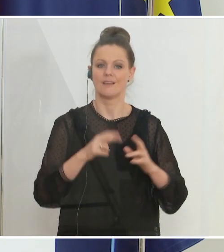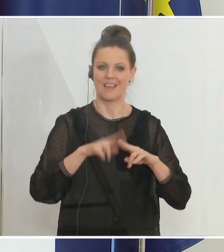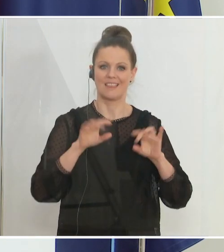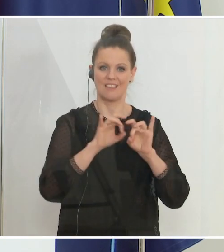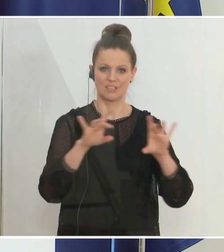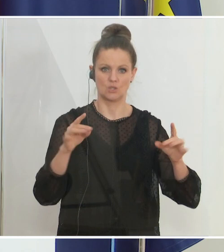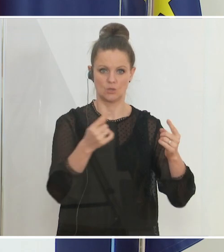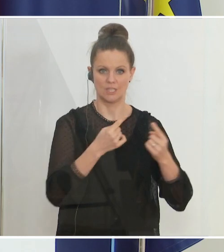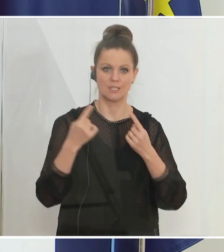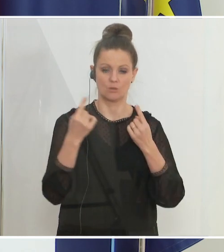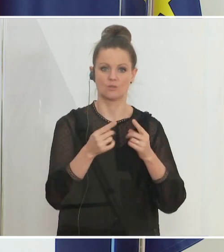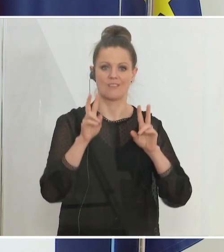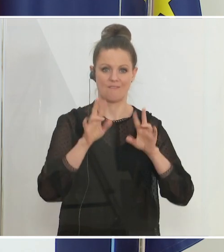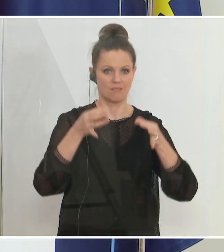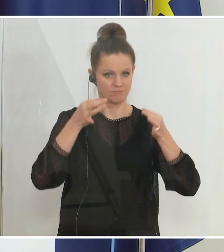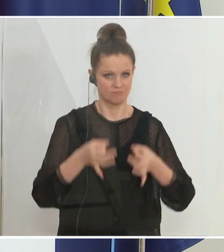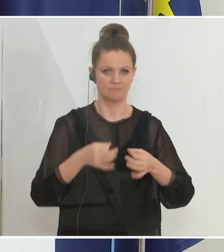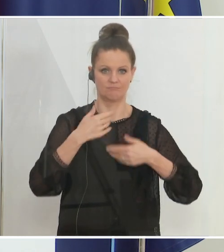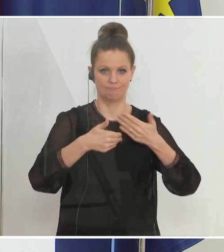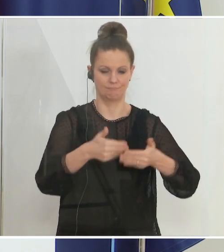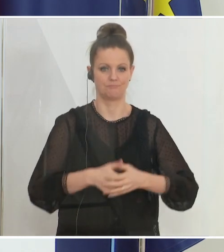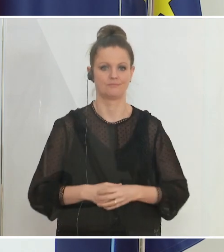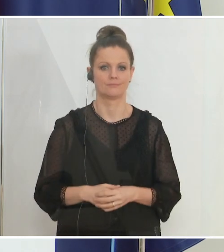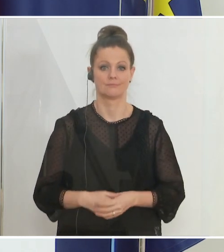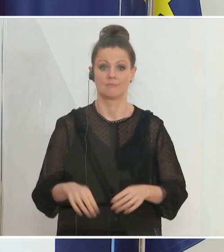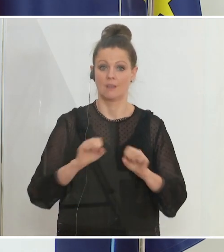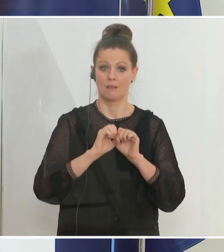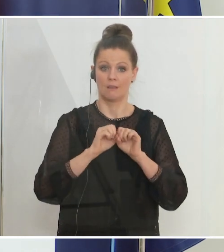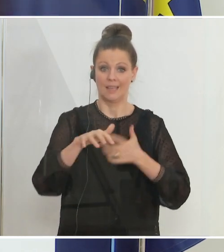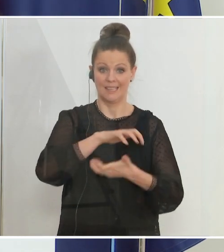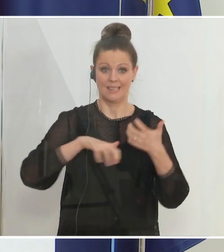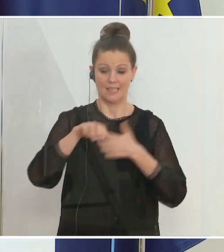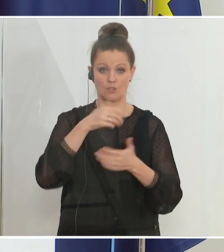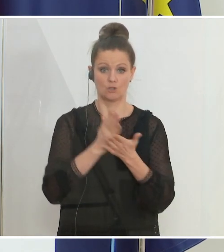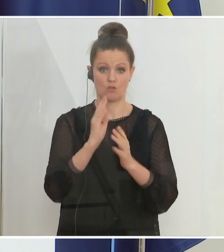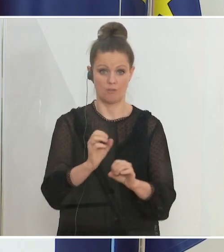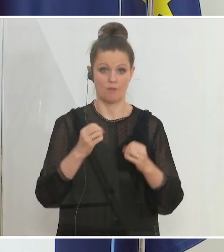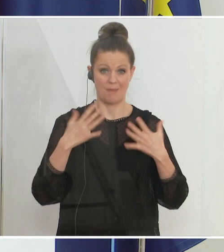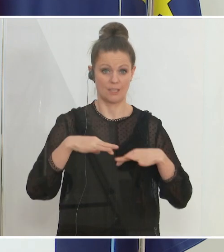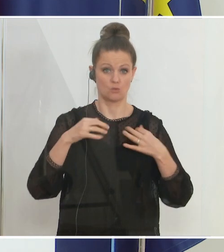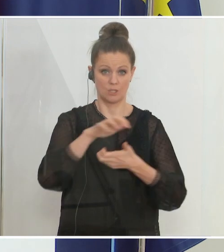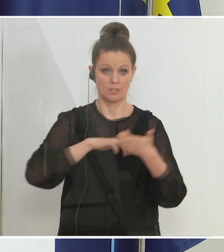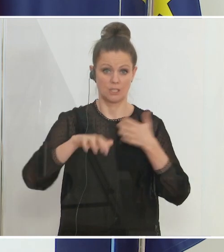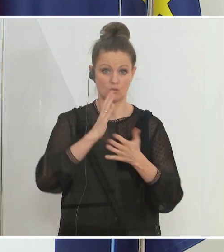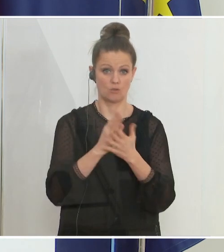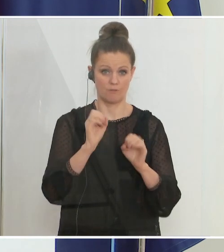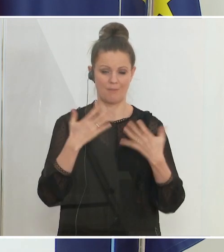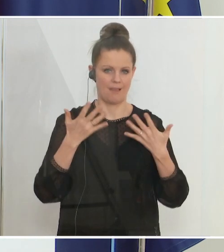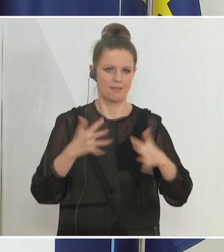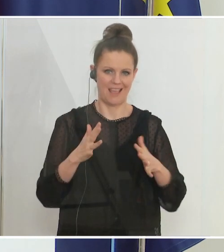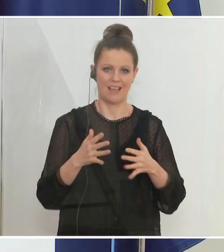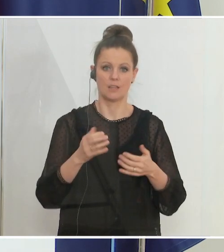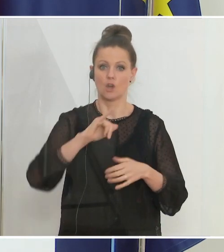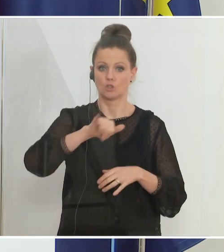Infektionsgeschehen das zulässt. Die Krise ist noch nicht überwunden, die Gesundheitskrise. Hinter jedem verlorenen Job steckt ein Schicksal,